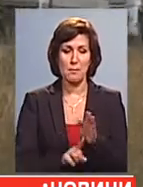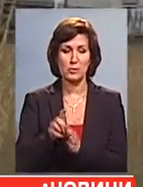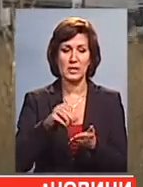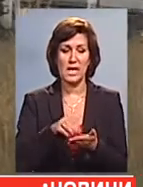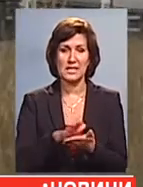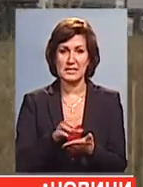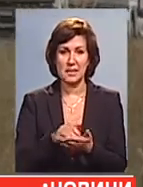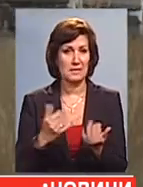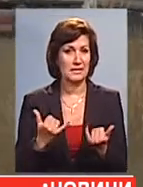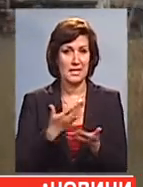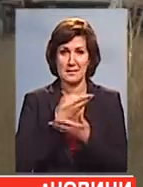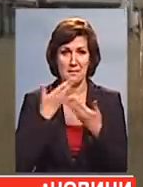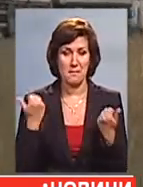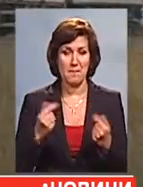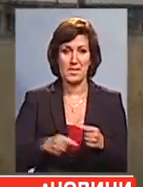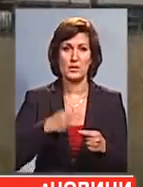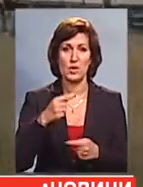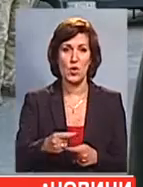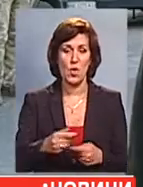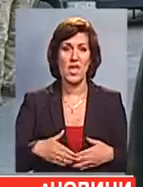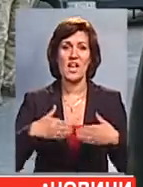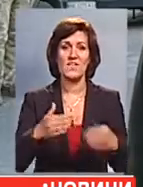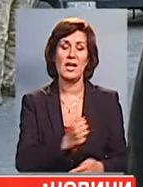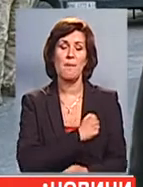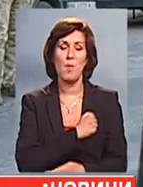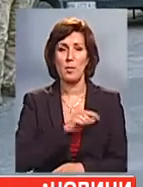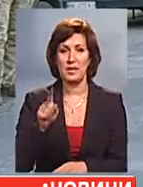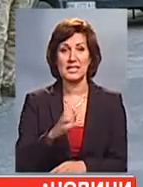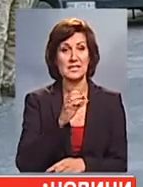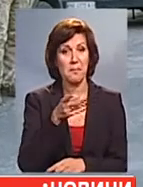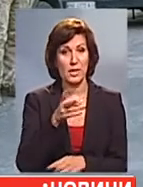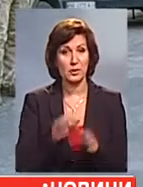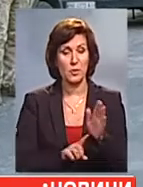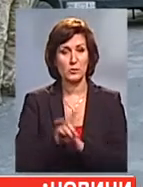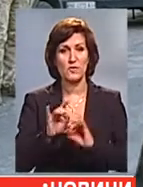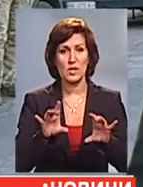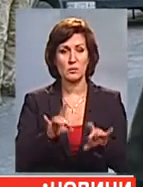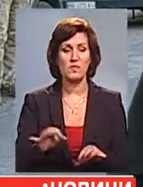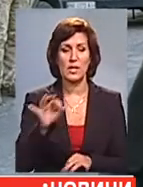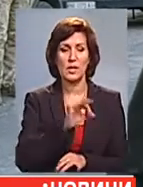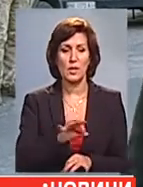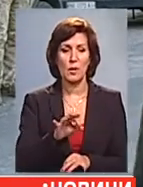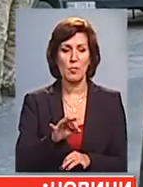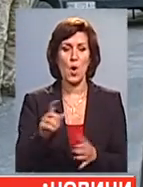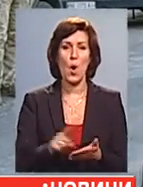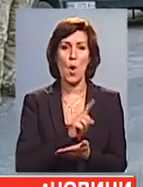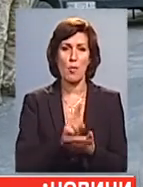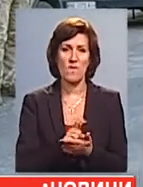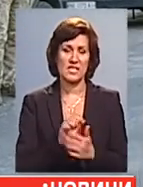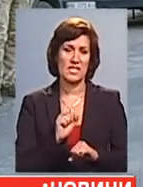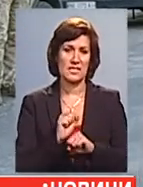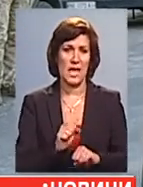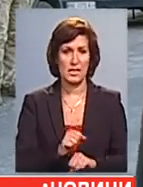починати запис, хоча зараз немає чергової хвилі мобілізації, Семенченко почав розповідати про обов'язок і